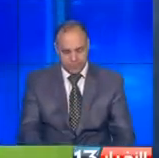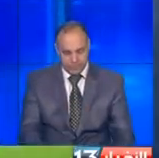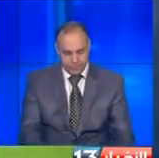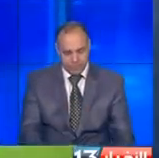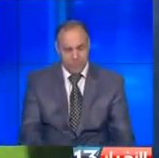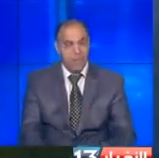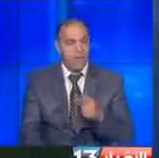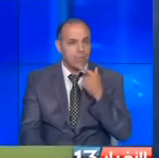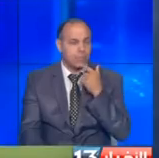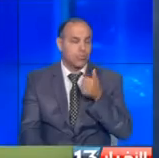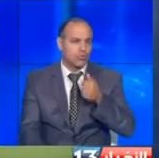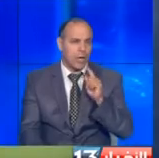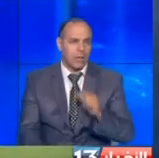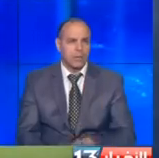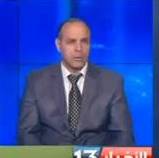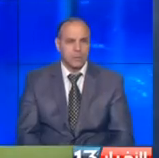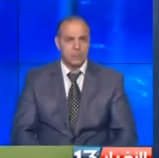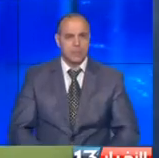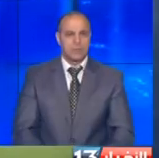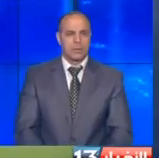تاريخية كبيرة في الحقيقة.